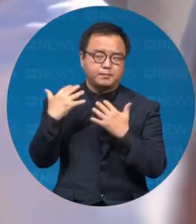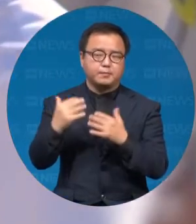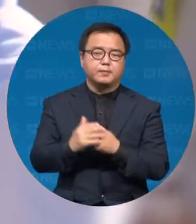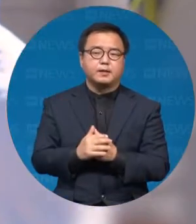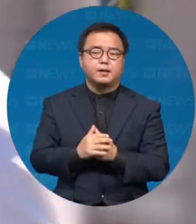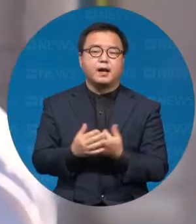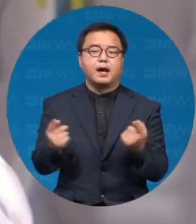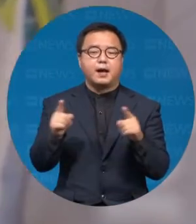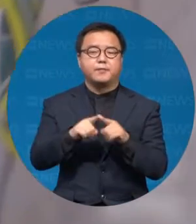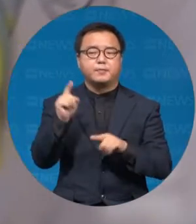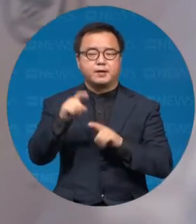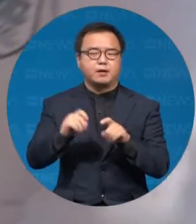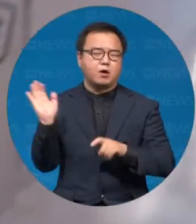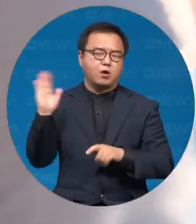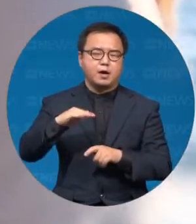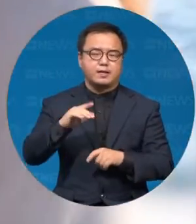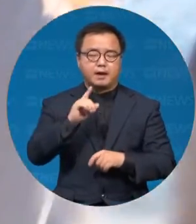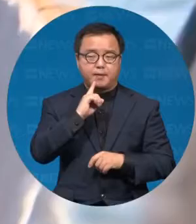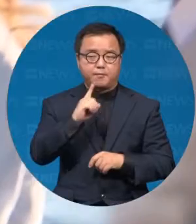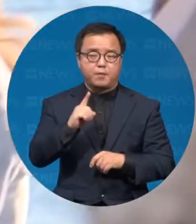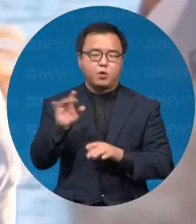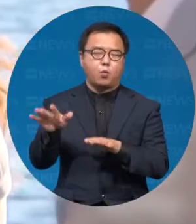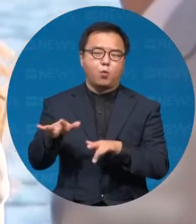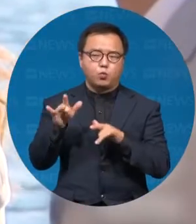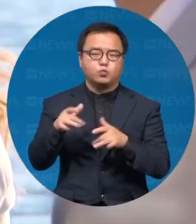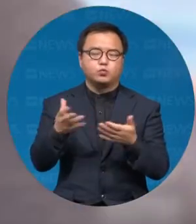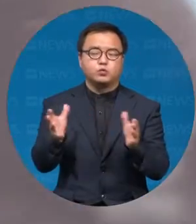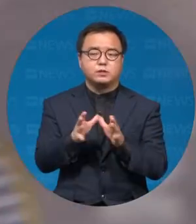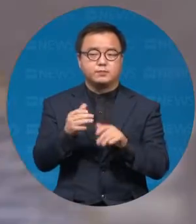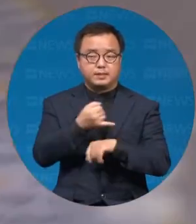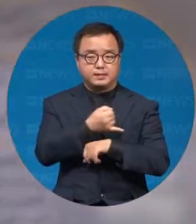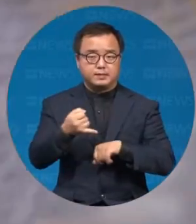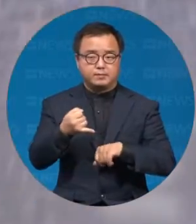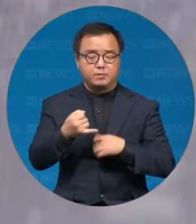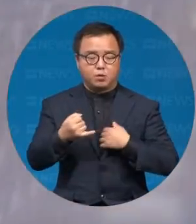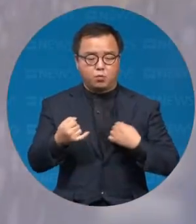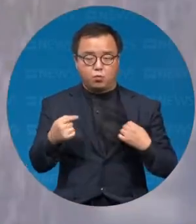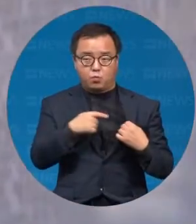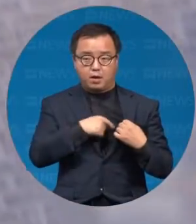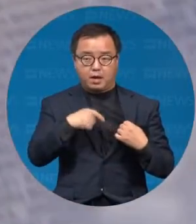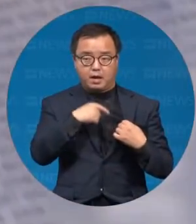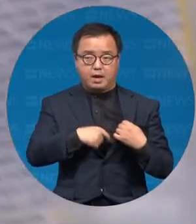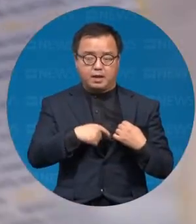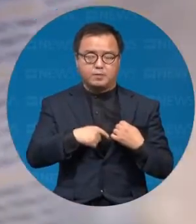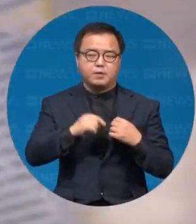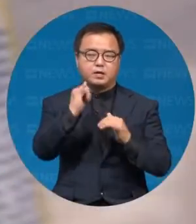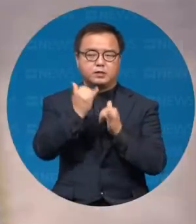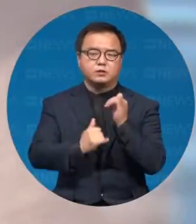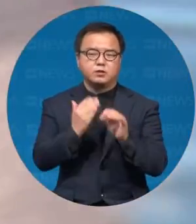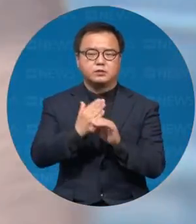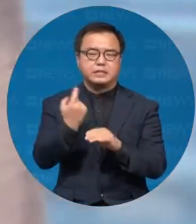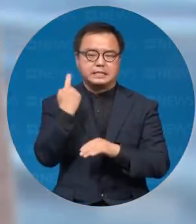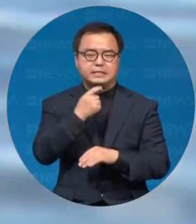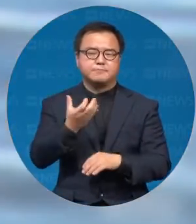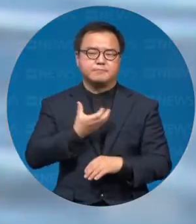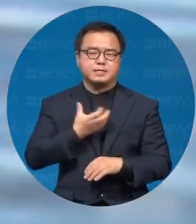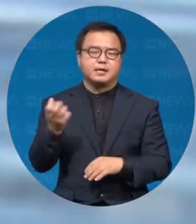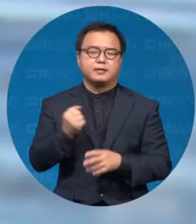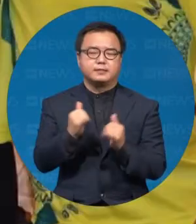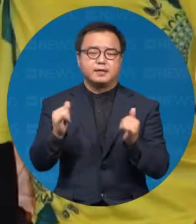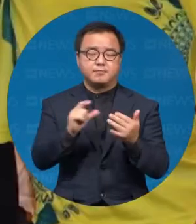함께 걷자는 의미를 담은 호주팀의 디자인. 자켓 안쪽엔 역대 금메달리스트의 이름을 빼곡히